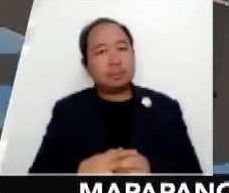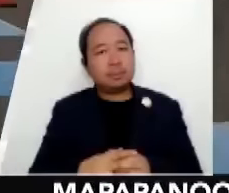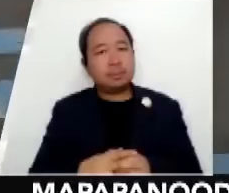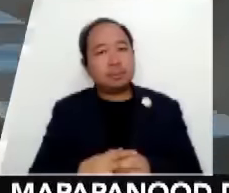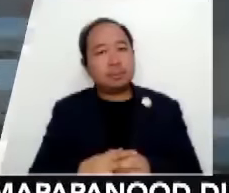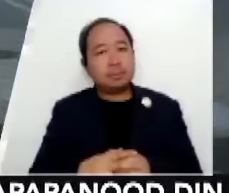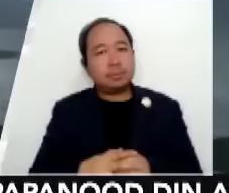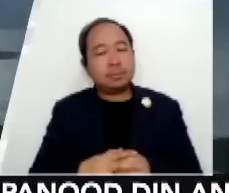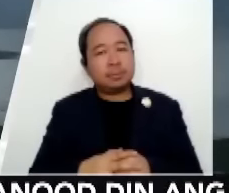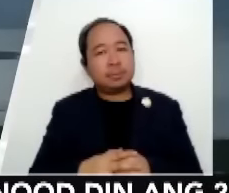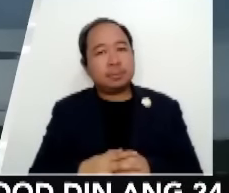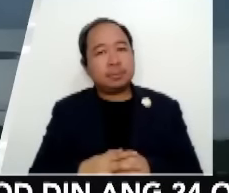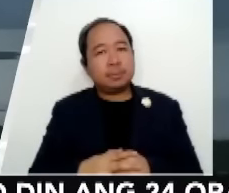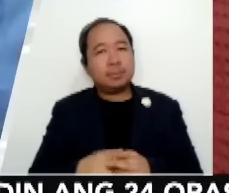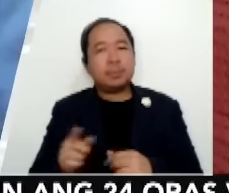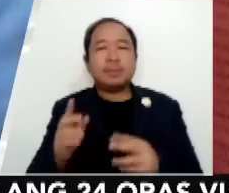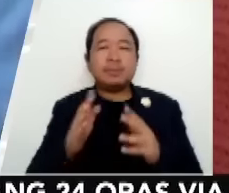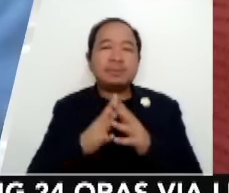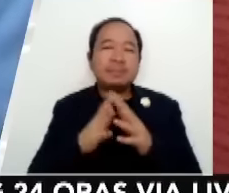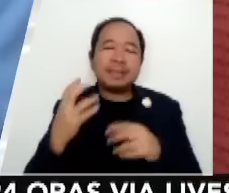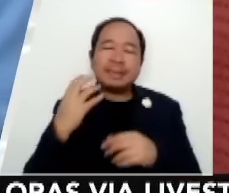Sa tindi ng init sa Cebu City,